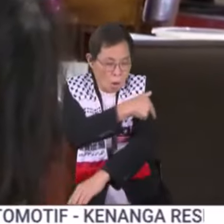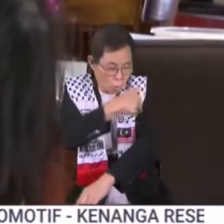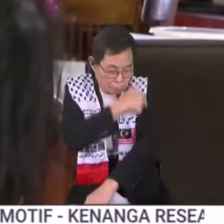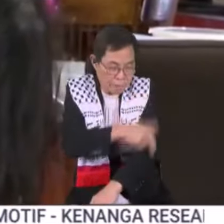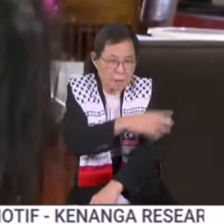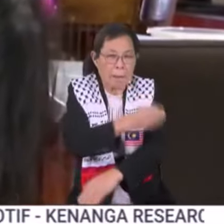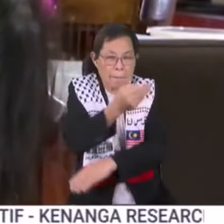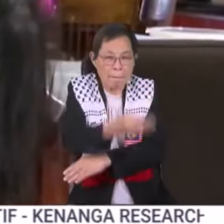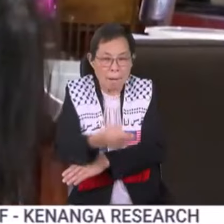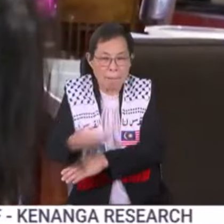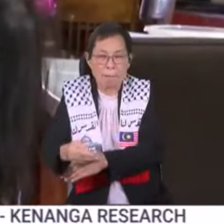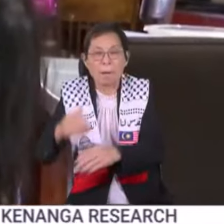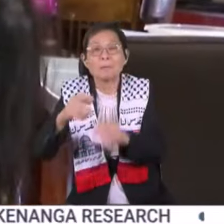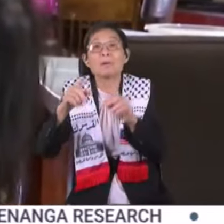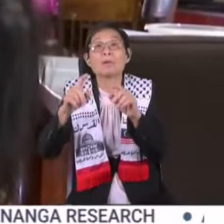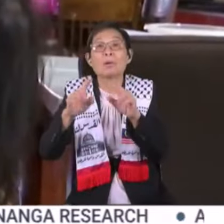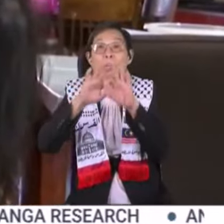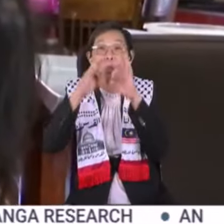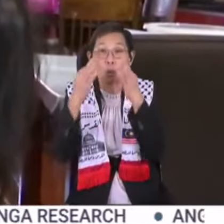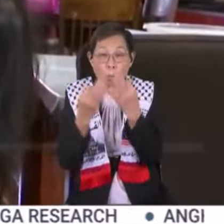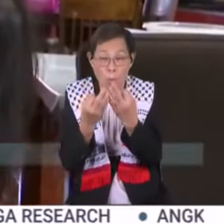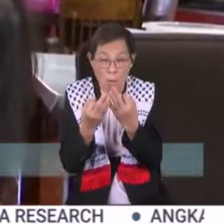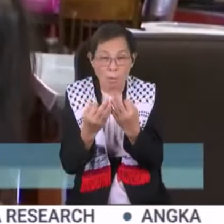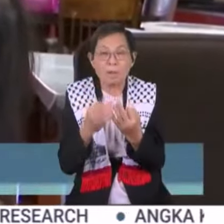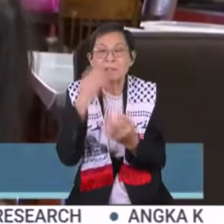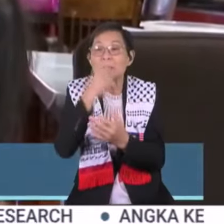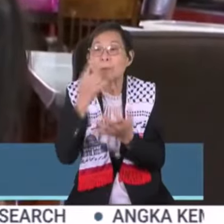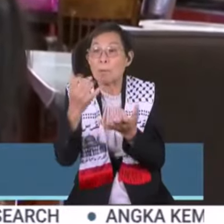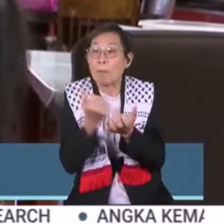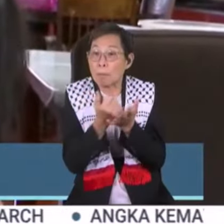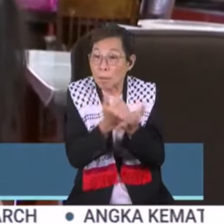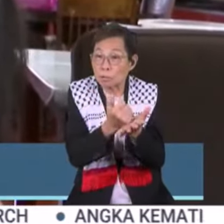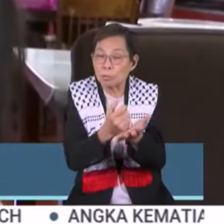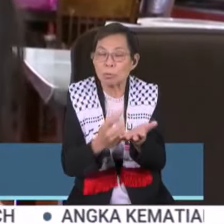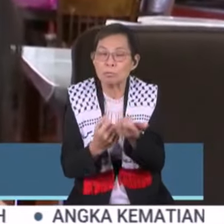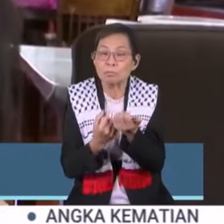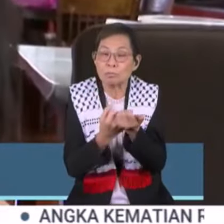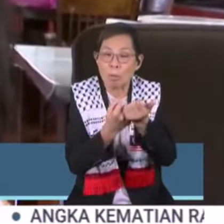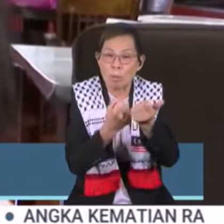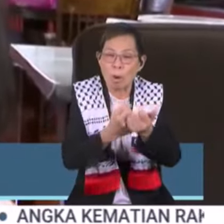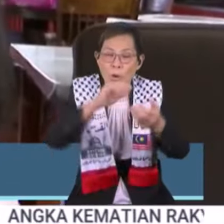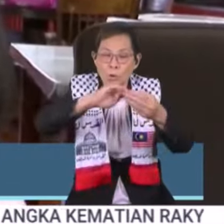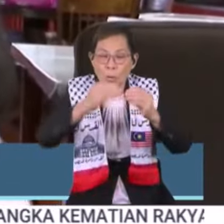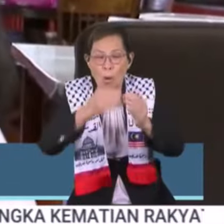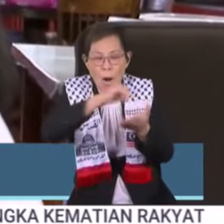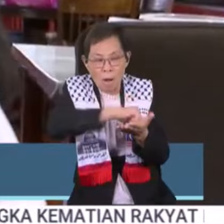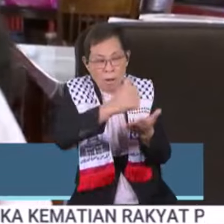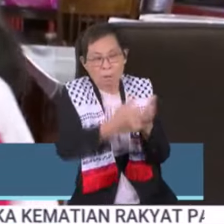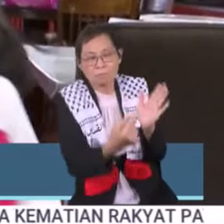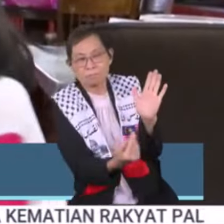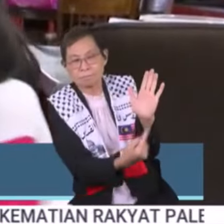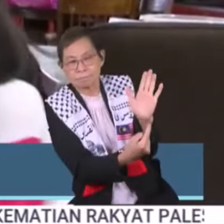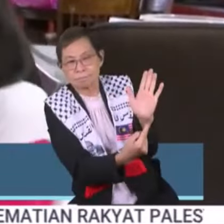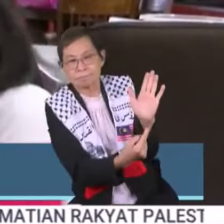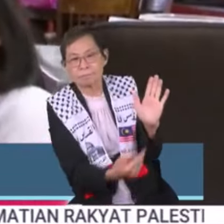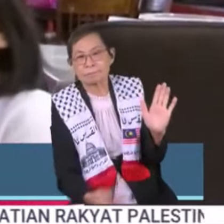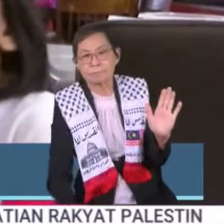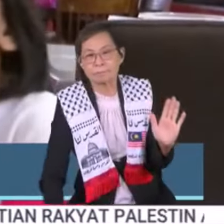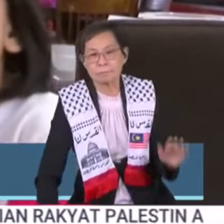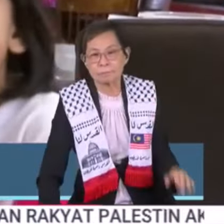barangan keperluan harian keluarga. Orang ramai yang ingin membantu keluarga ini boleh menyumbang menerusi nombor akaun tertera.